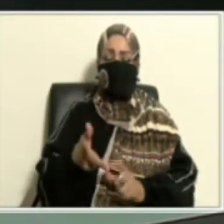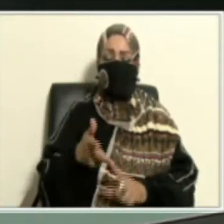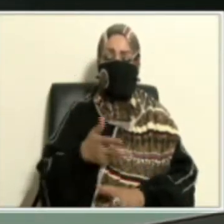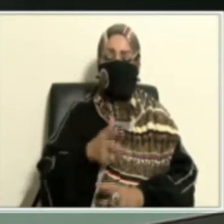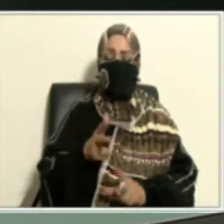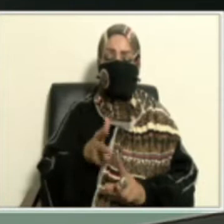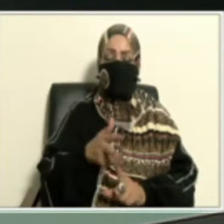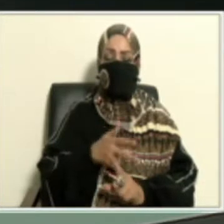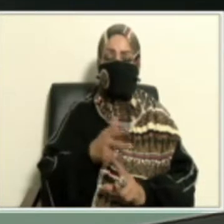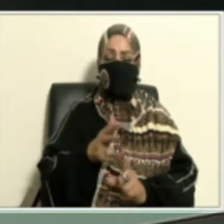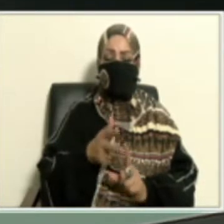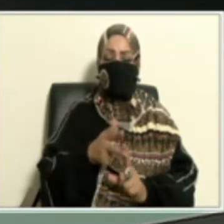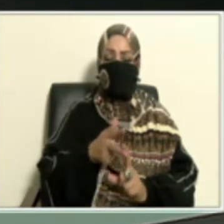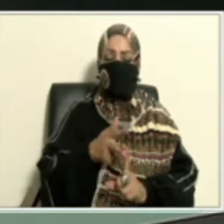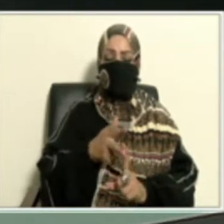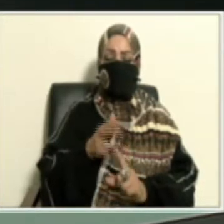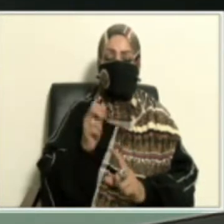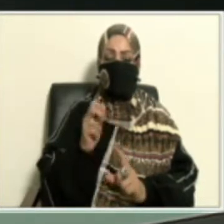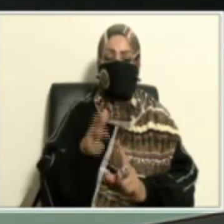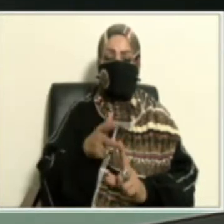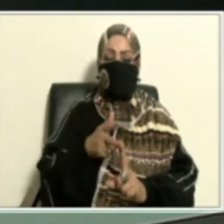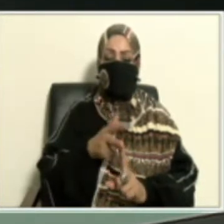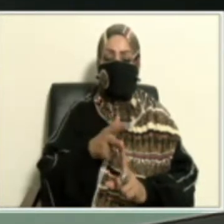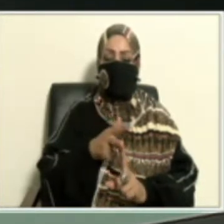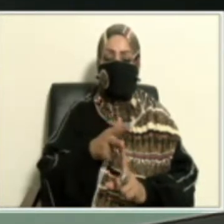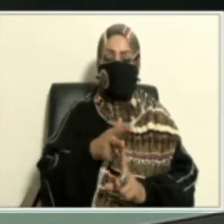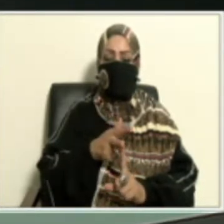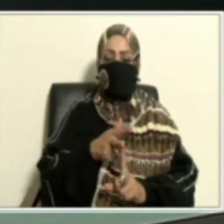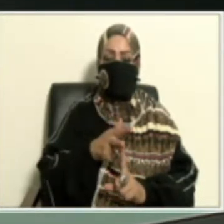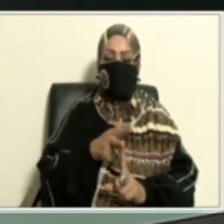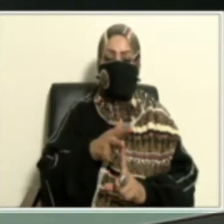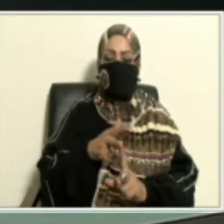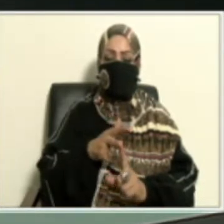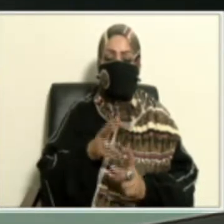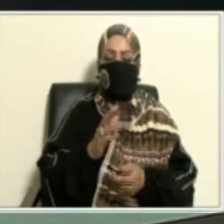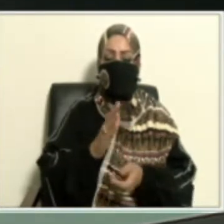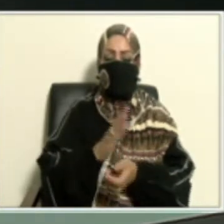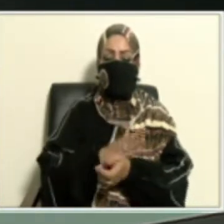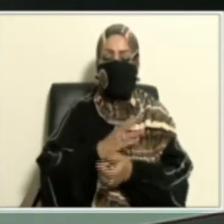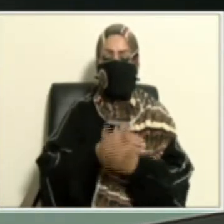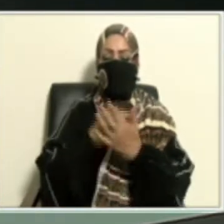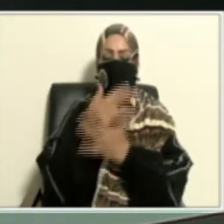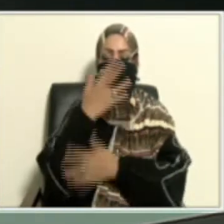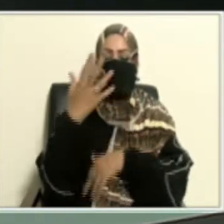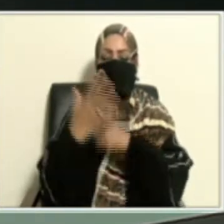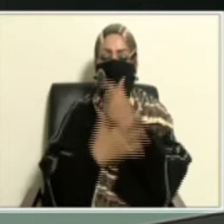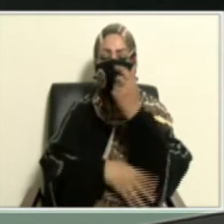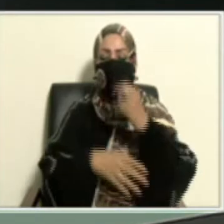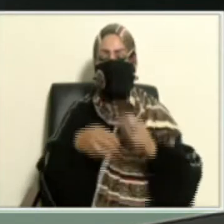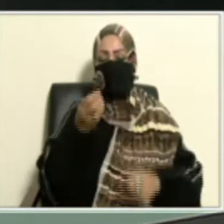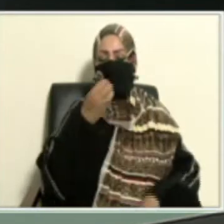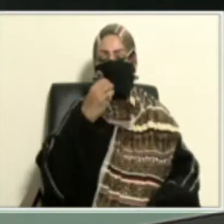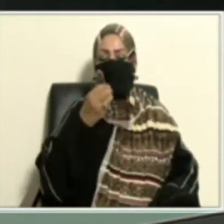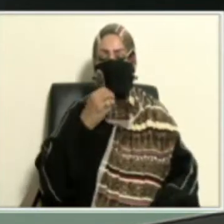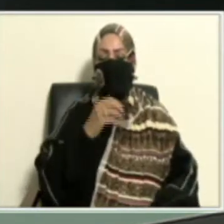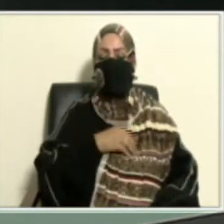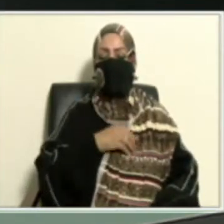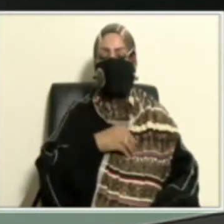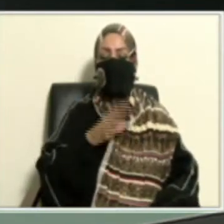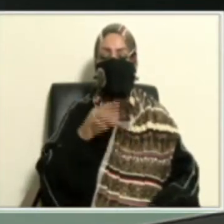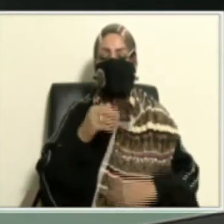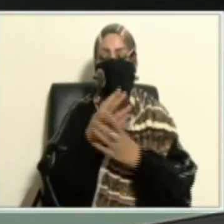باه. ايه يعني الاكل، الاكل بعد الوضوء عدم تجديده. نعم، عدم يعني عدم تجديده